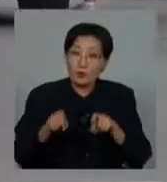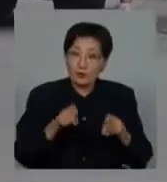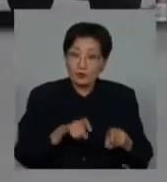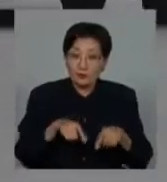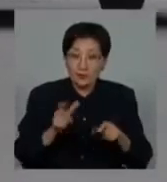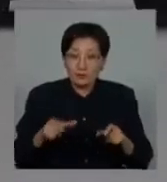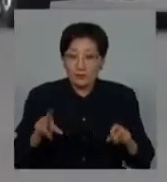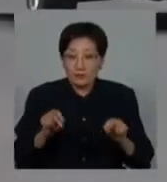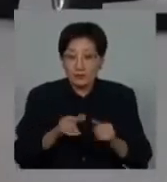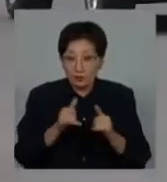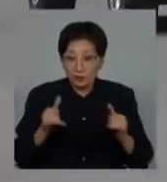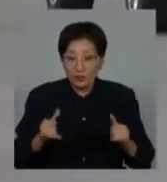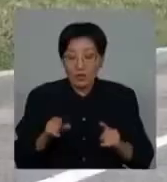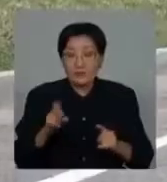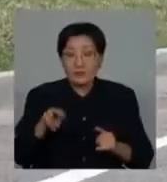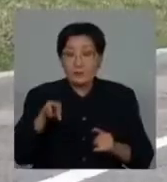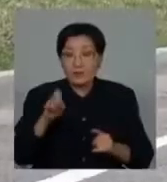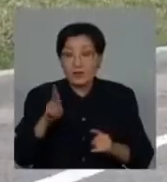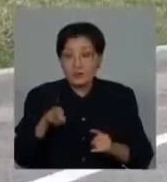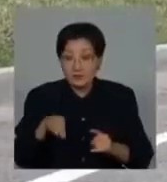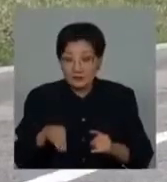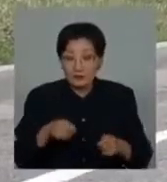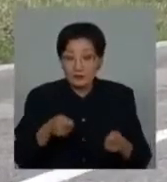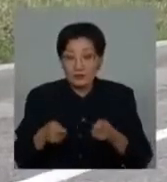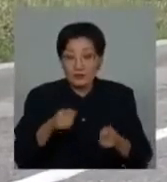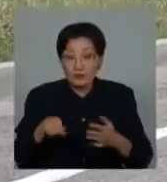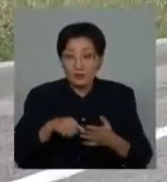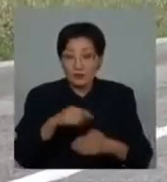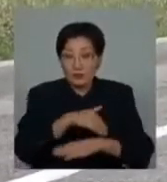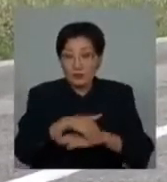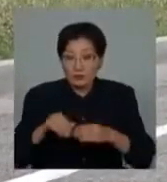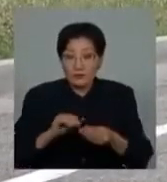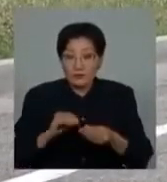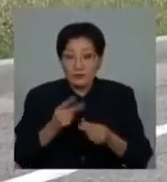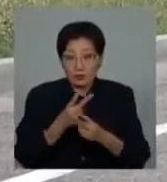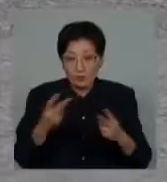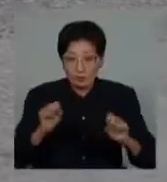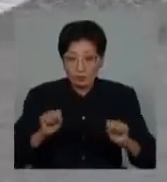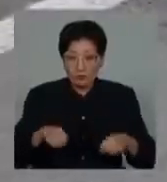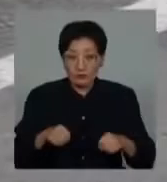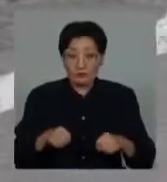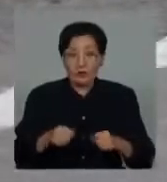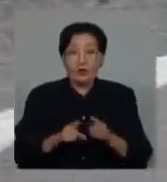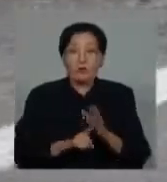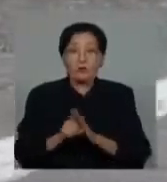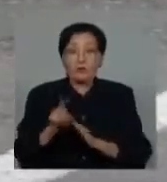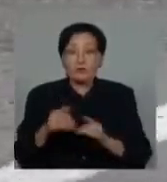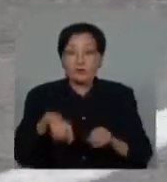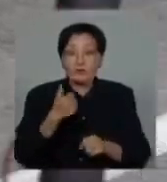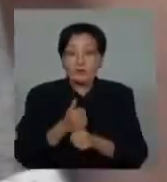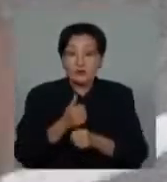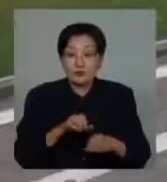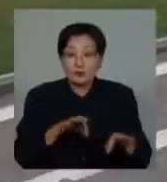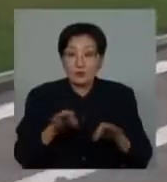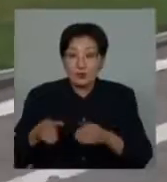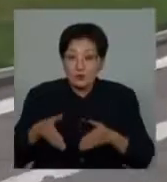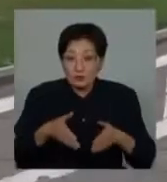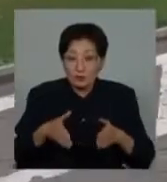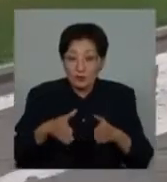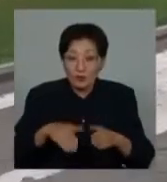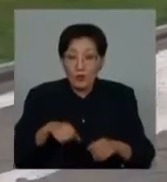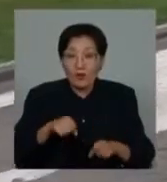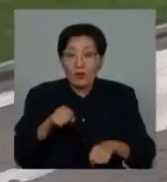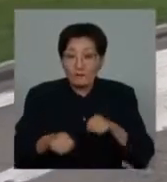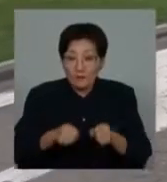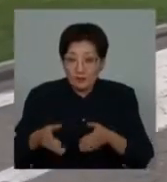көбейіп келеді. Әсіресе самокат мінген тұрғындарды қала көшелерінен жиі кездестіруге болады. Әу баста олар негізгі көлік жолдарымен